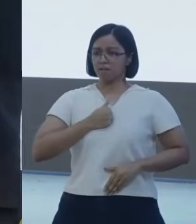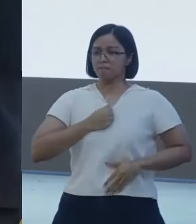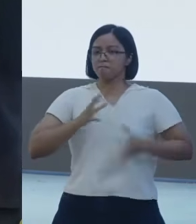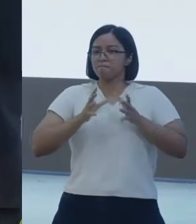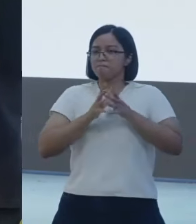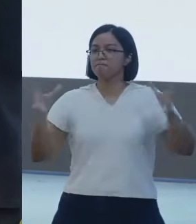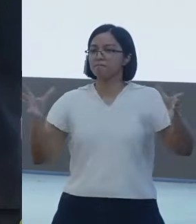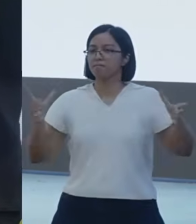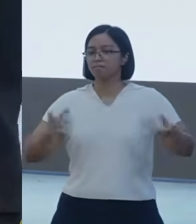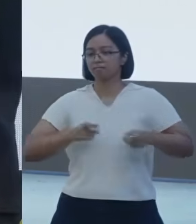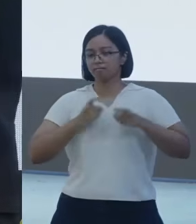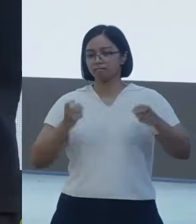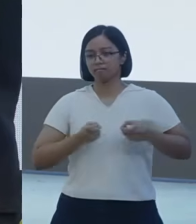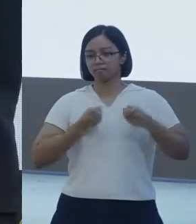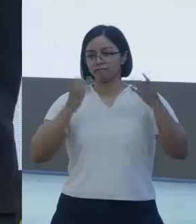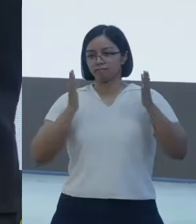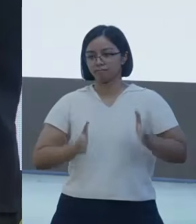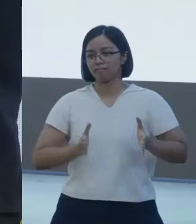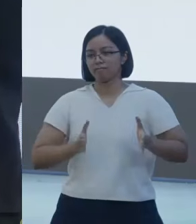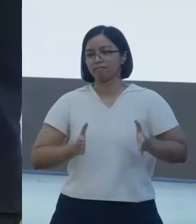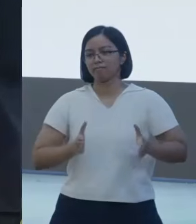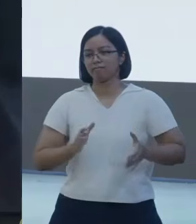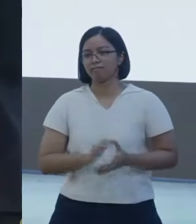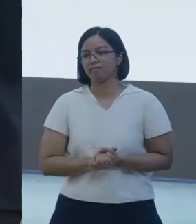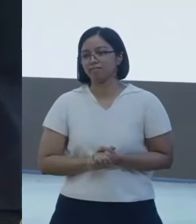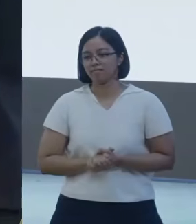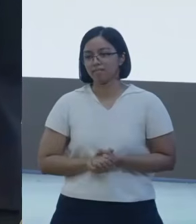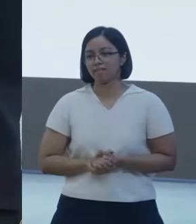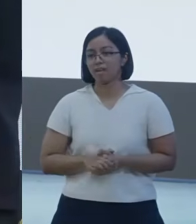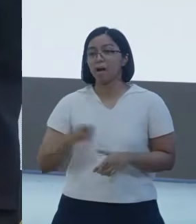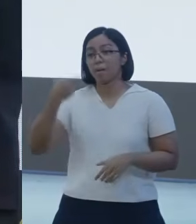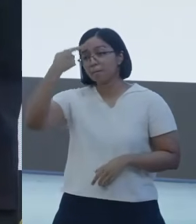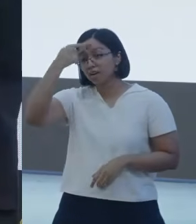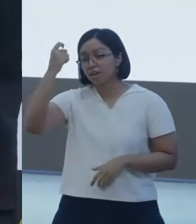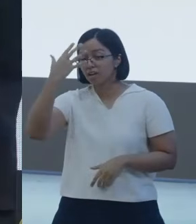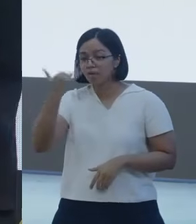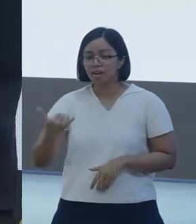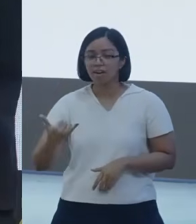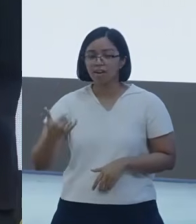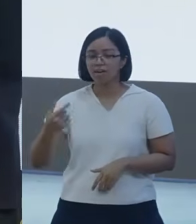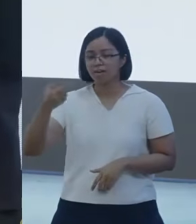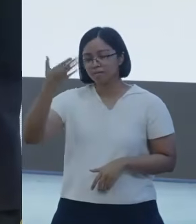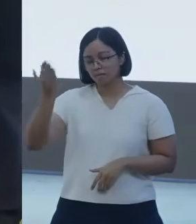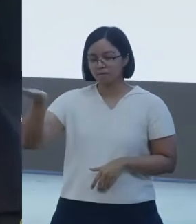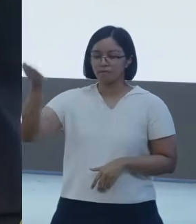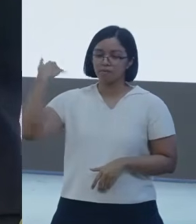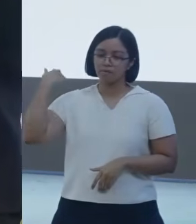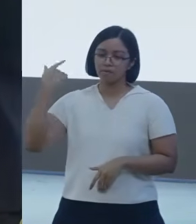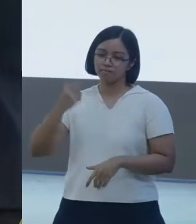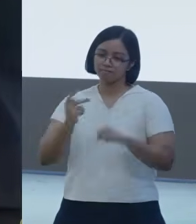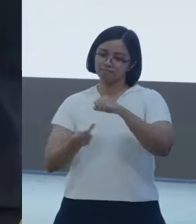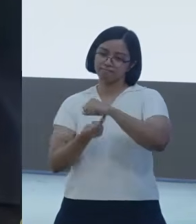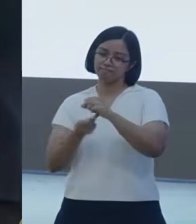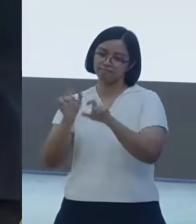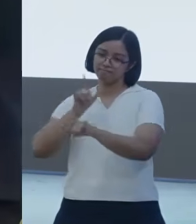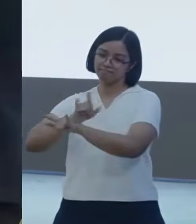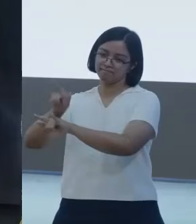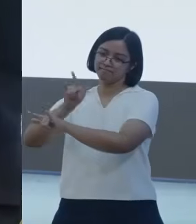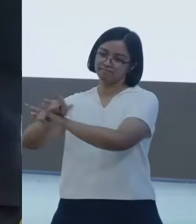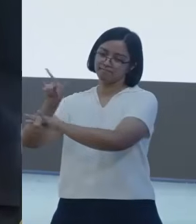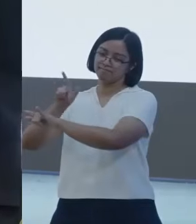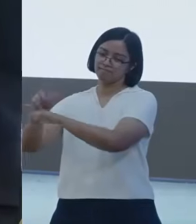Alam na natin ang dahilan kasi sabi niya, formerly I was a blasphemer, persecutor and insolent